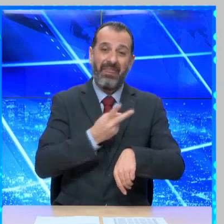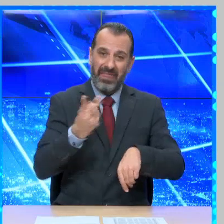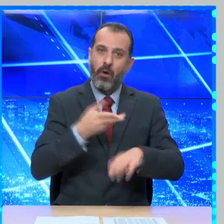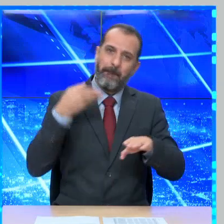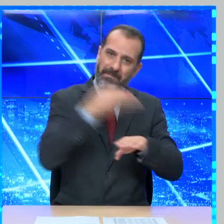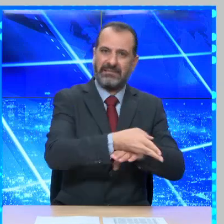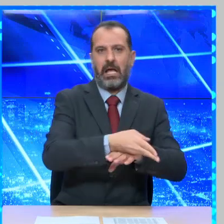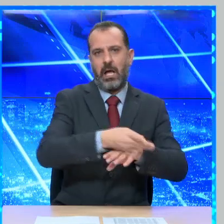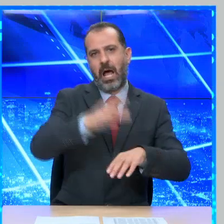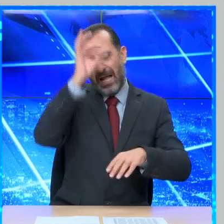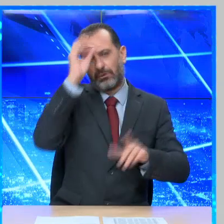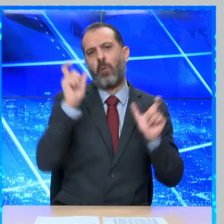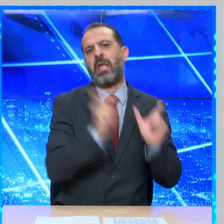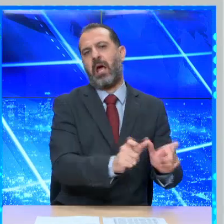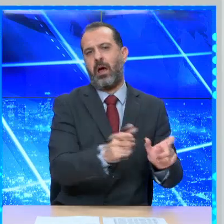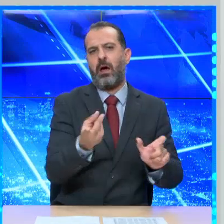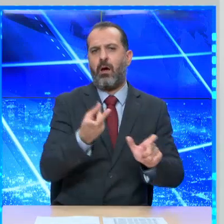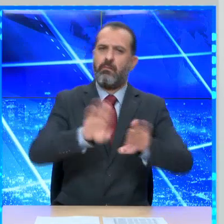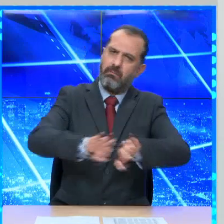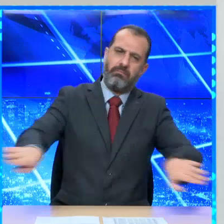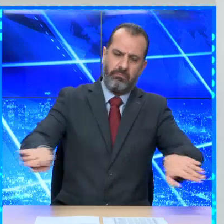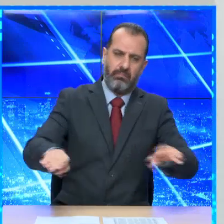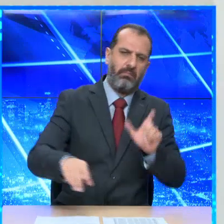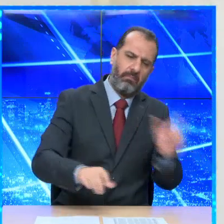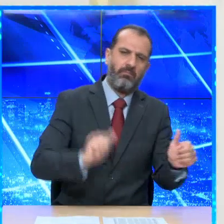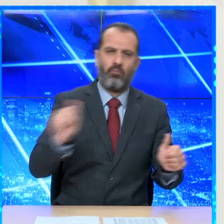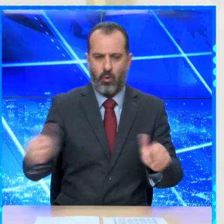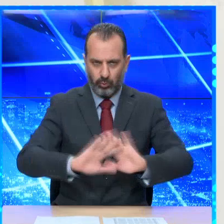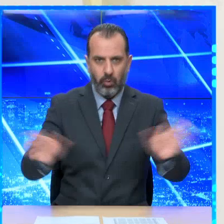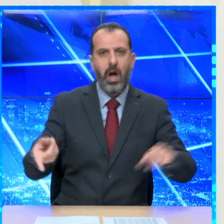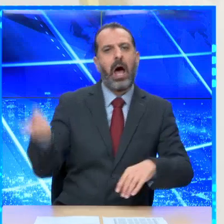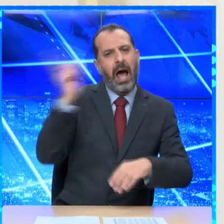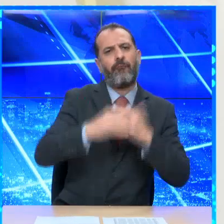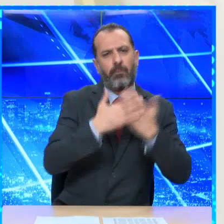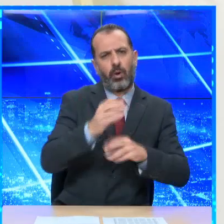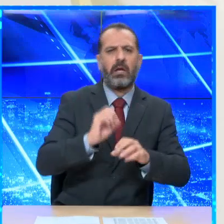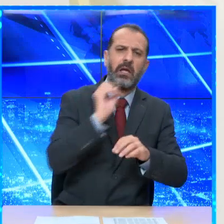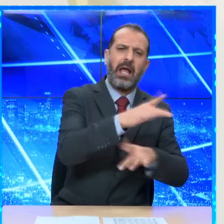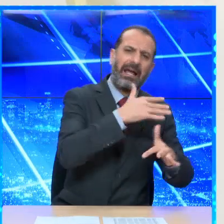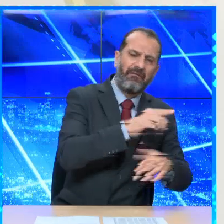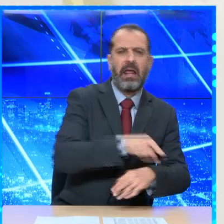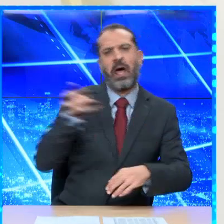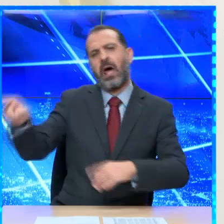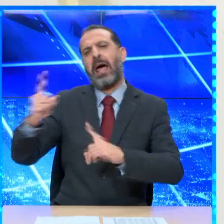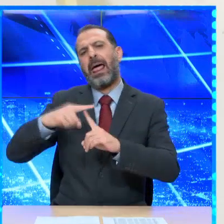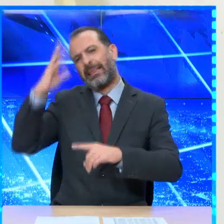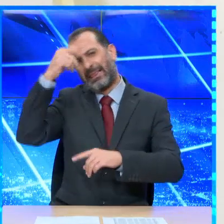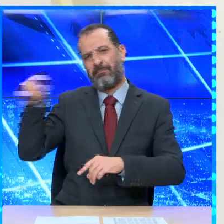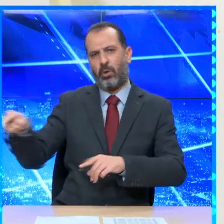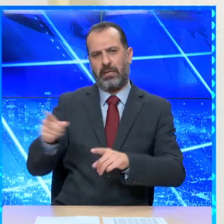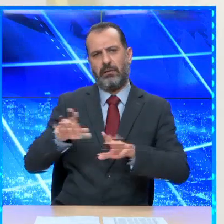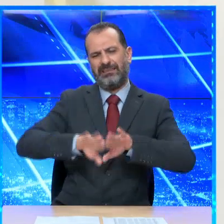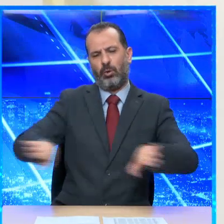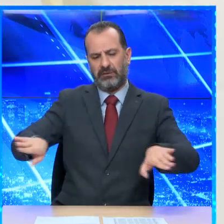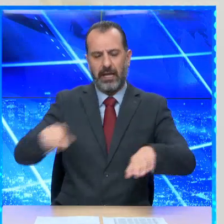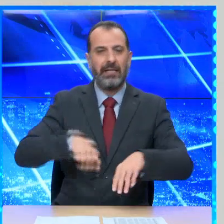ο καθένας, και αύριο το πρωί θα επαναλαμβάνω θα γίνει η μεταγωγή τους στις φυλακές. Όσον αφορά τώρα τα